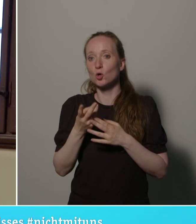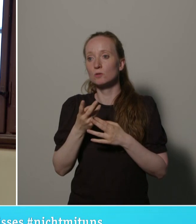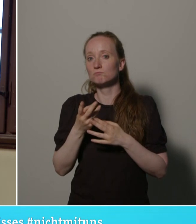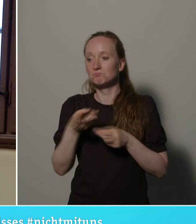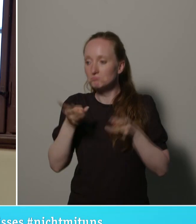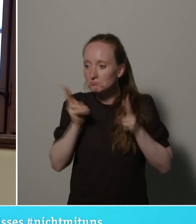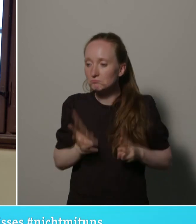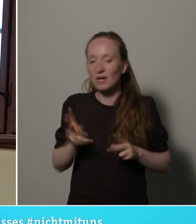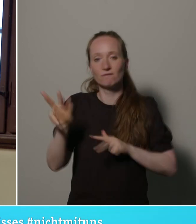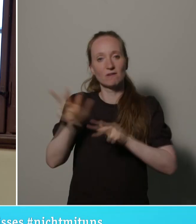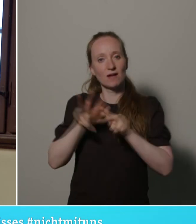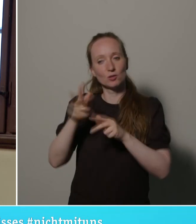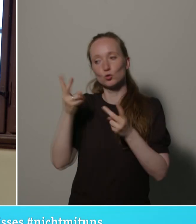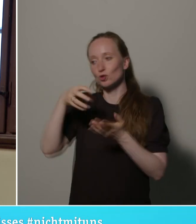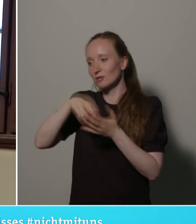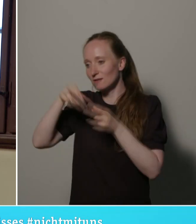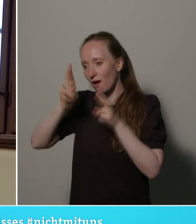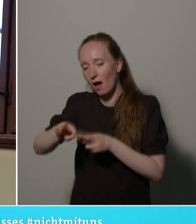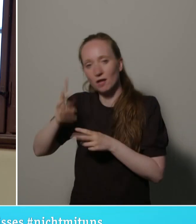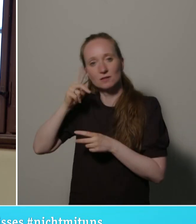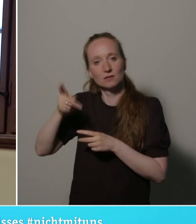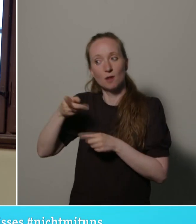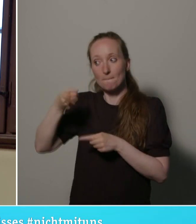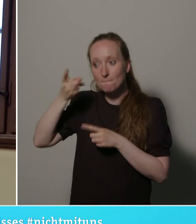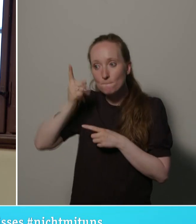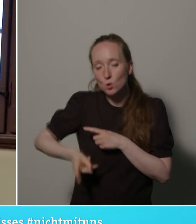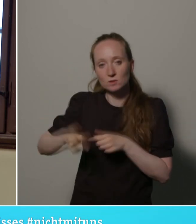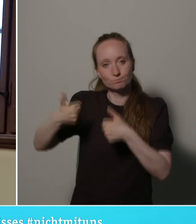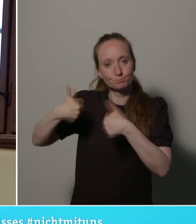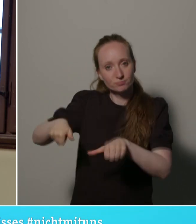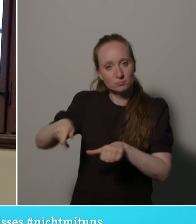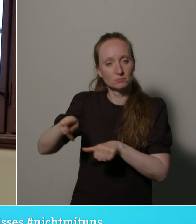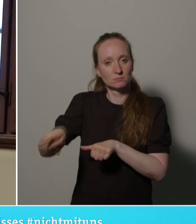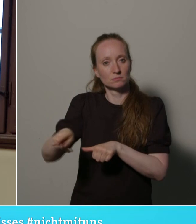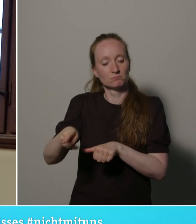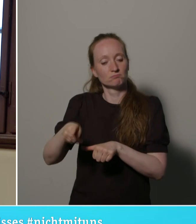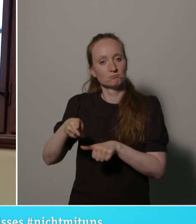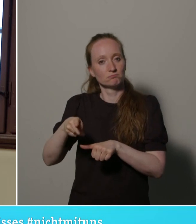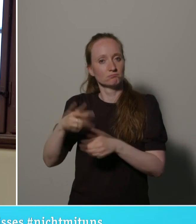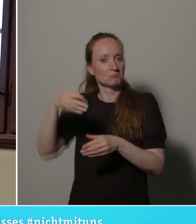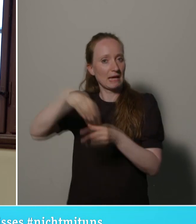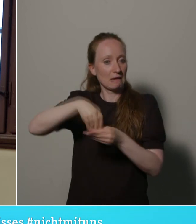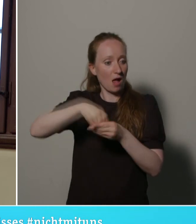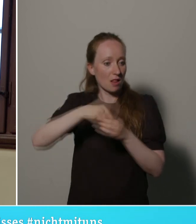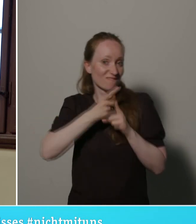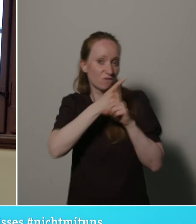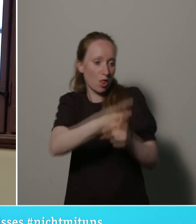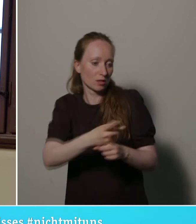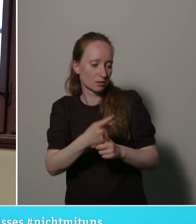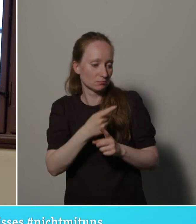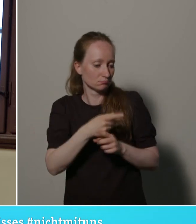der Verwaltung oder des Stadtrates selber, dieser inhaltlich zu folgen.